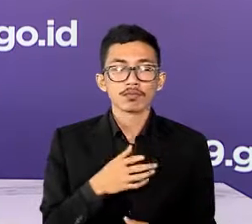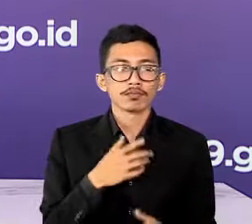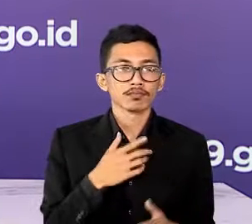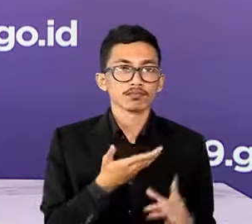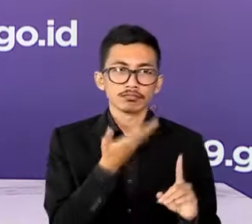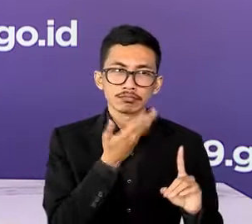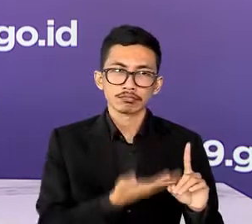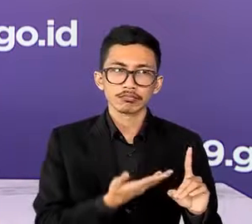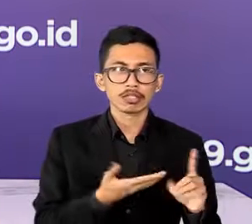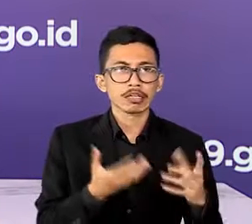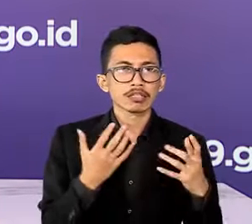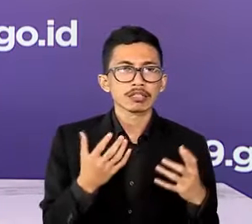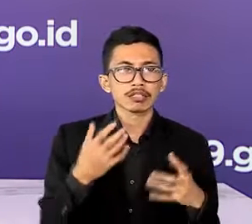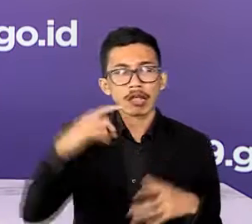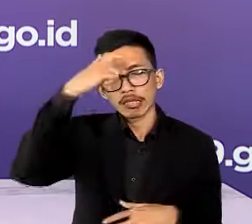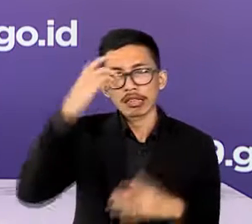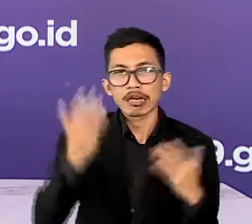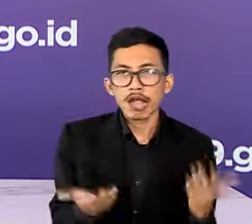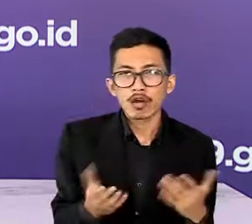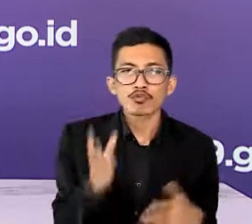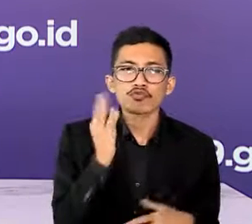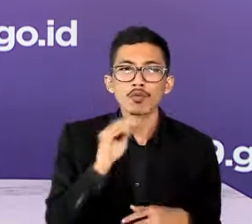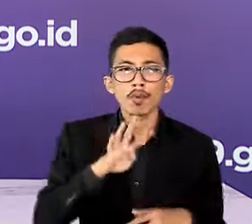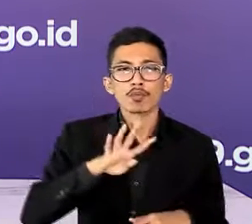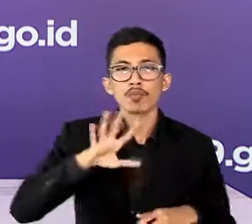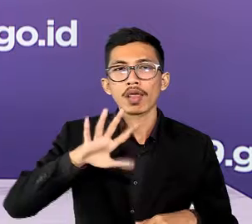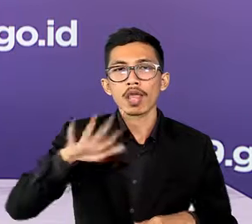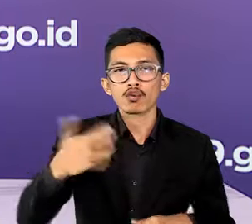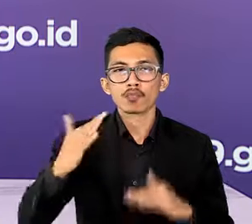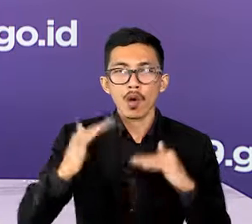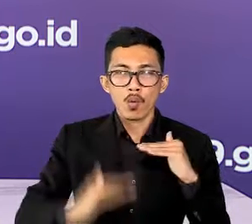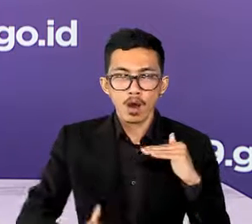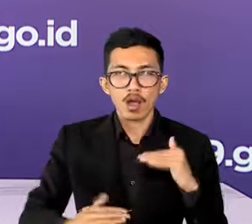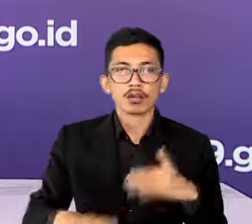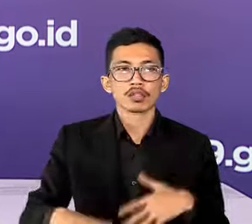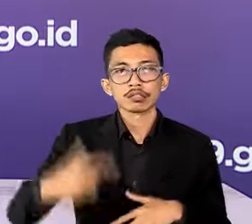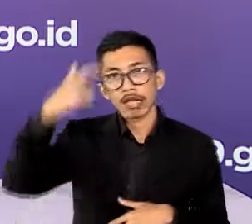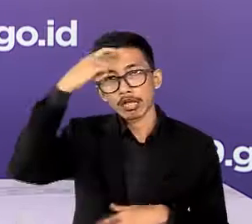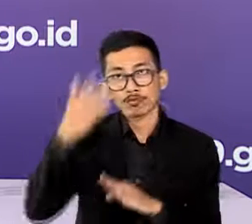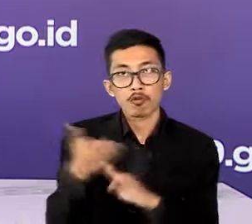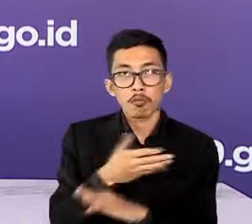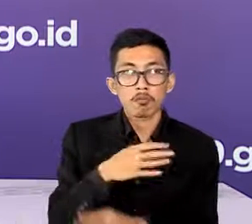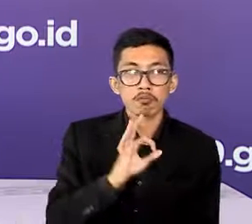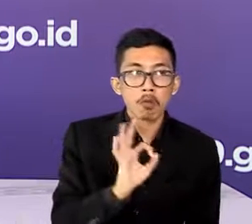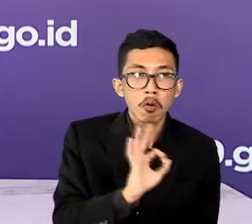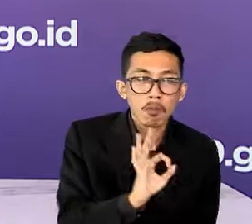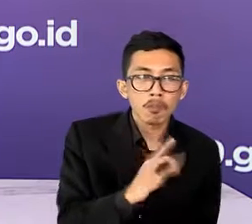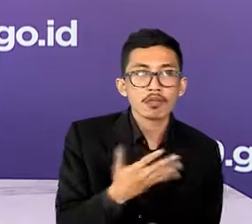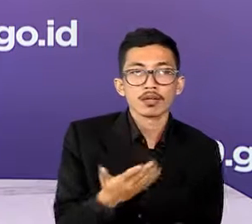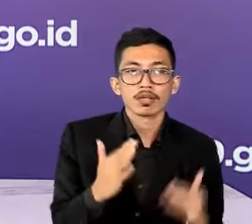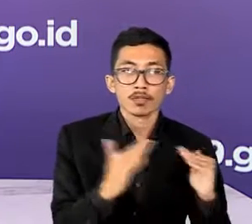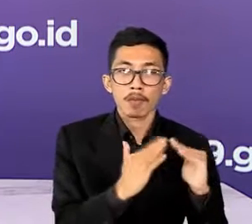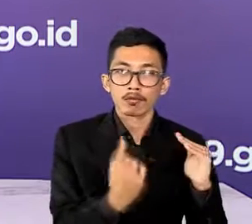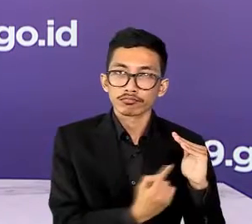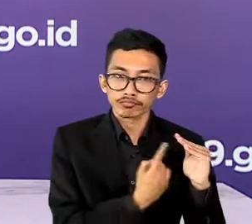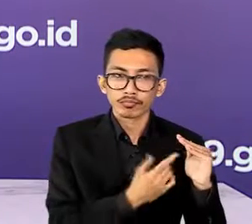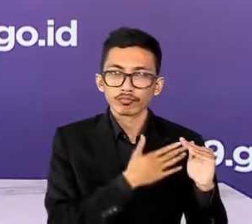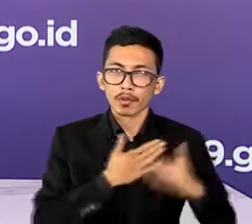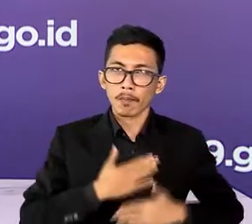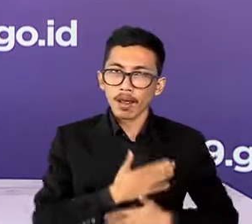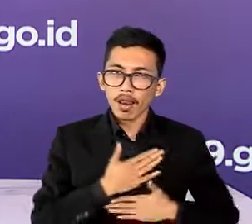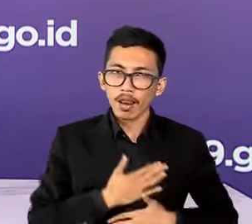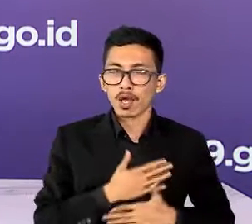ringan berusia kurang dari 40 tahun tidak memiliki komorbid dan memiliki tempat yang memadai sehingga bisa